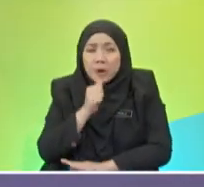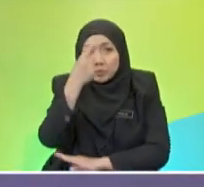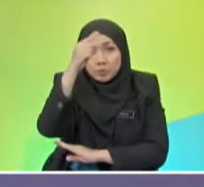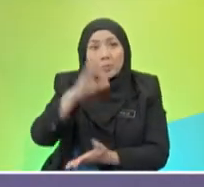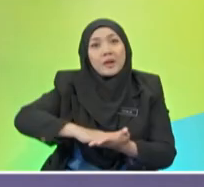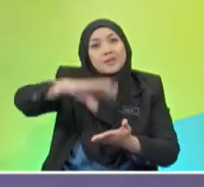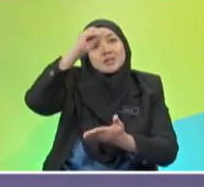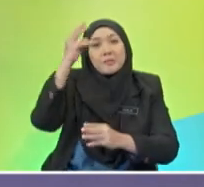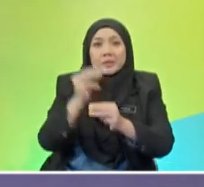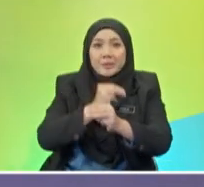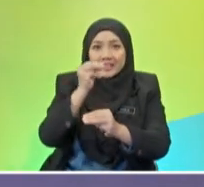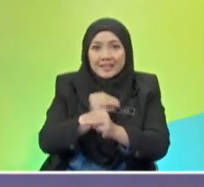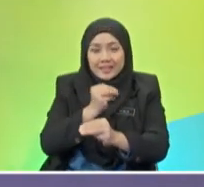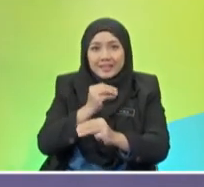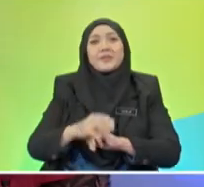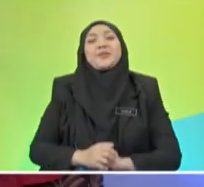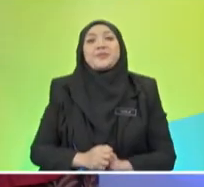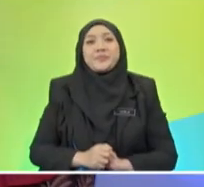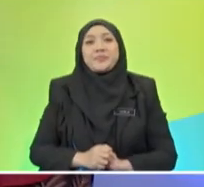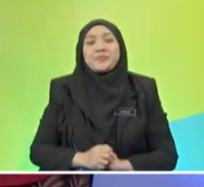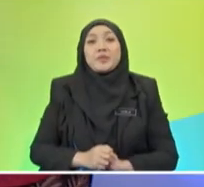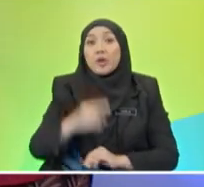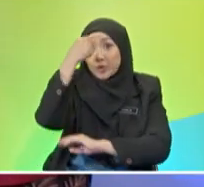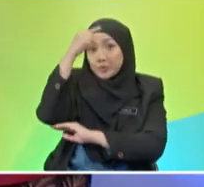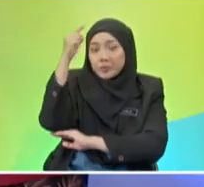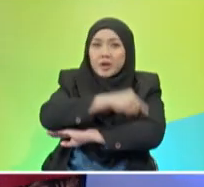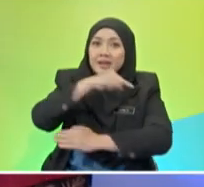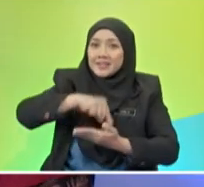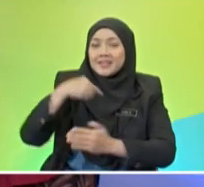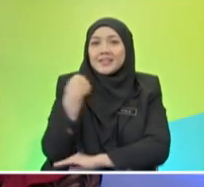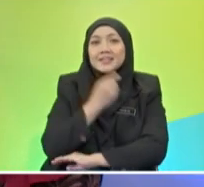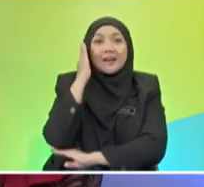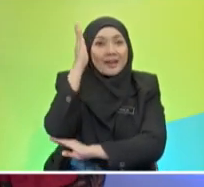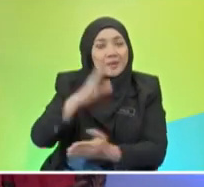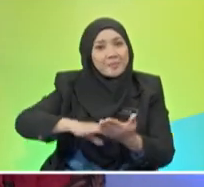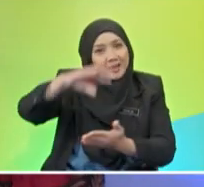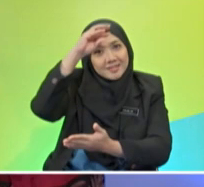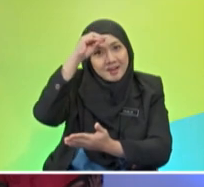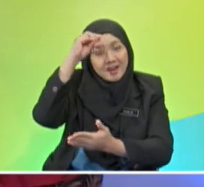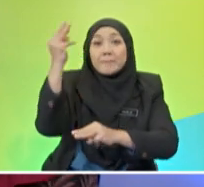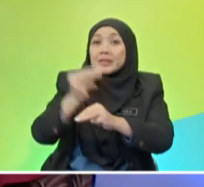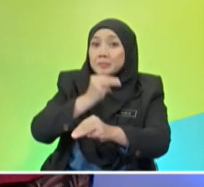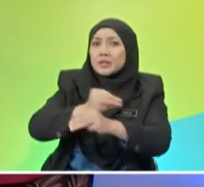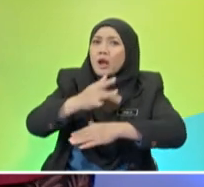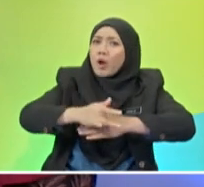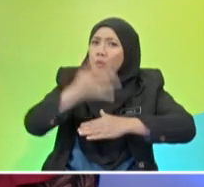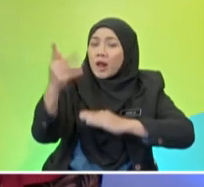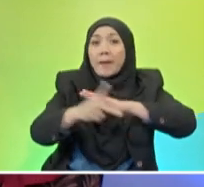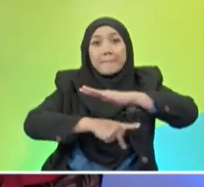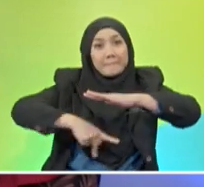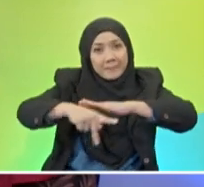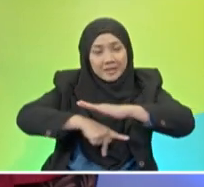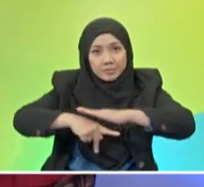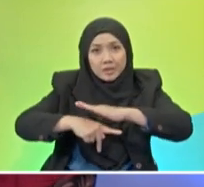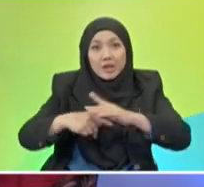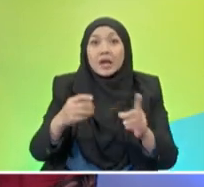akan kita belajar cikgu? Okey, baiklah. Untuk hari ini kita akan belajar matematik awal prasekolah, pengiraan 1 hingga